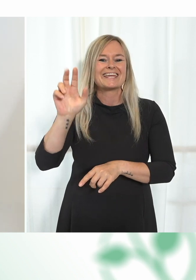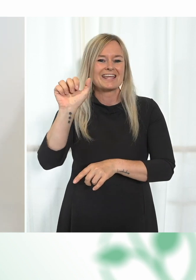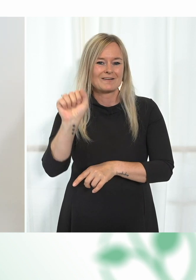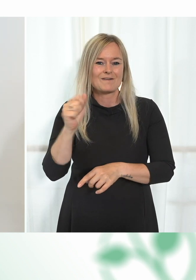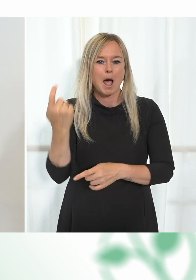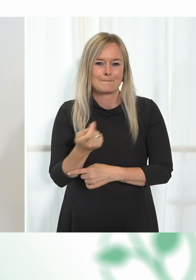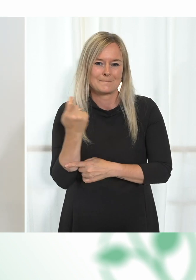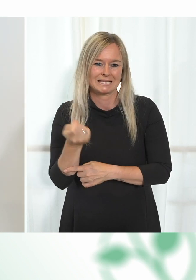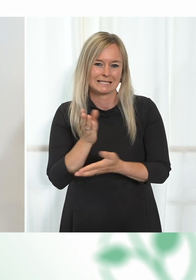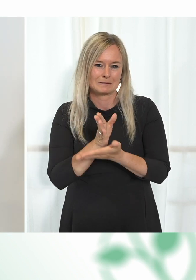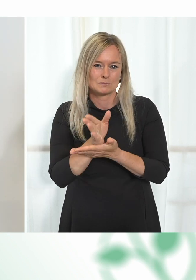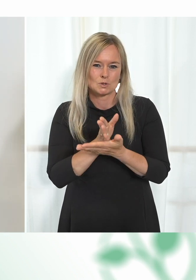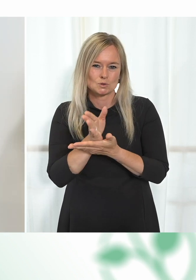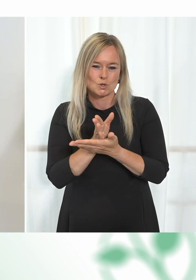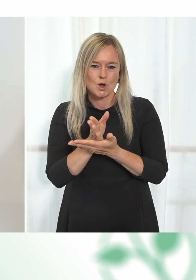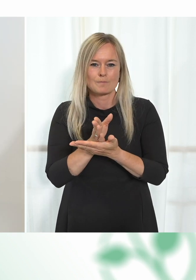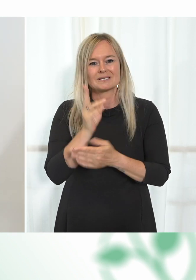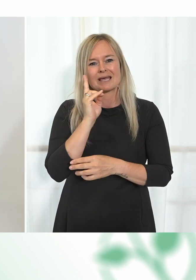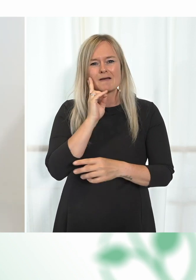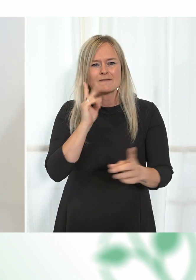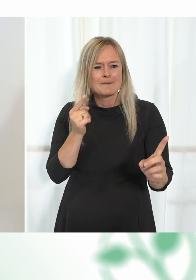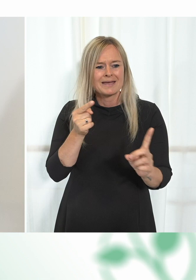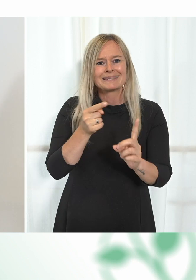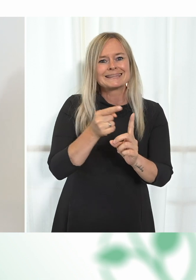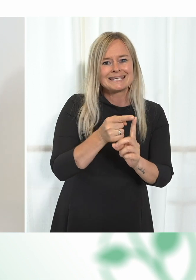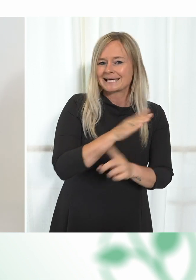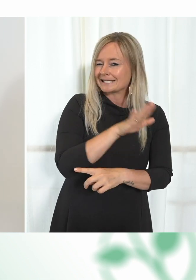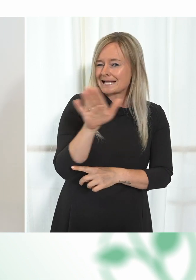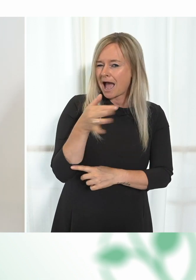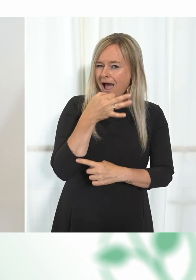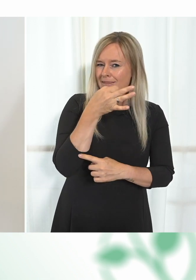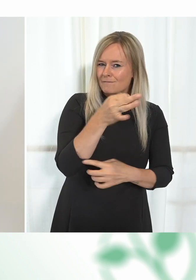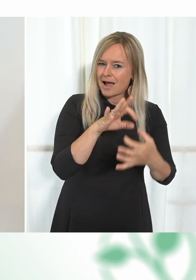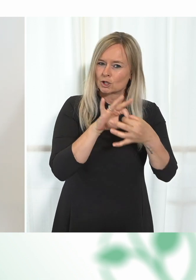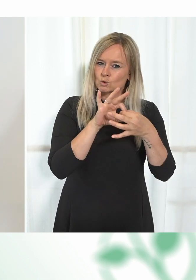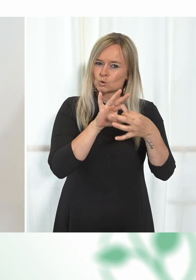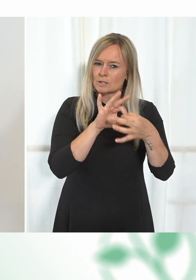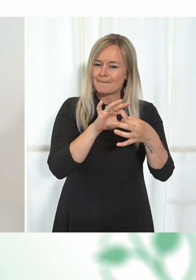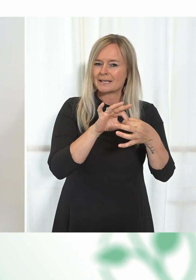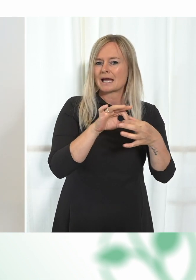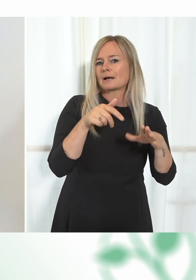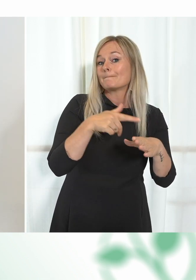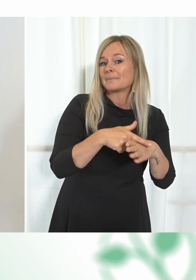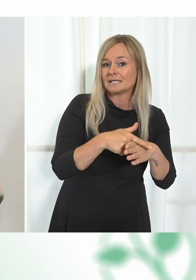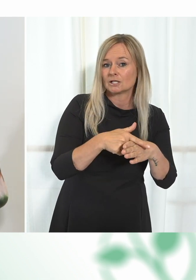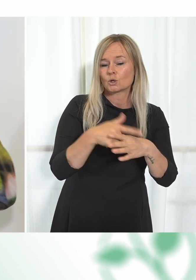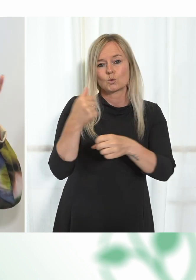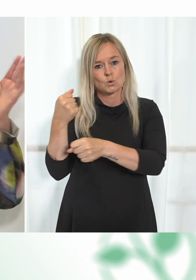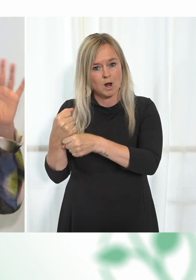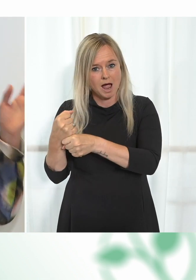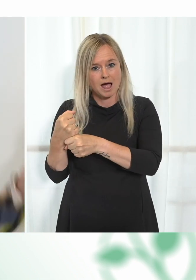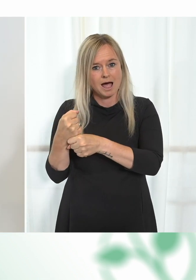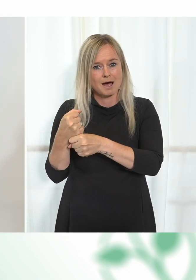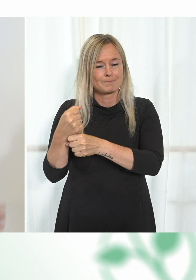die Unternehmen direkt in allen Fragen, die im Zusammenhang mit Behinderung und Arbeit auftreten, da geistert